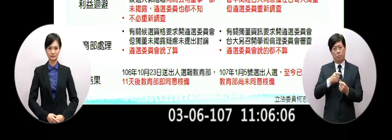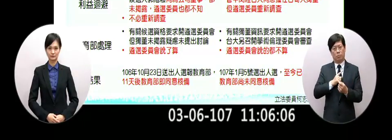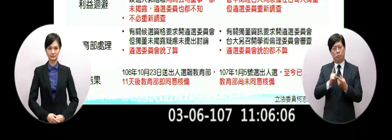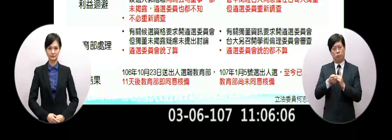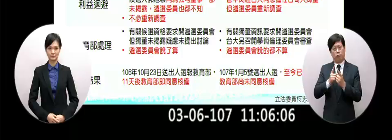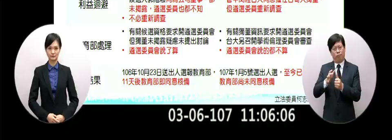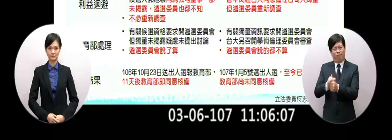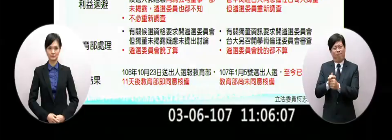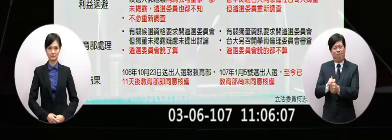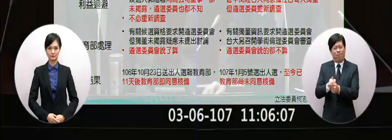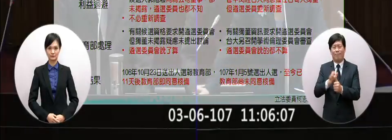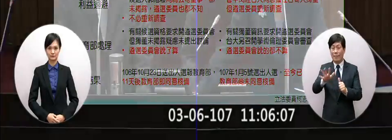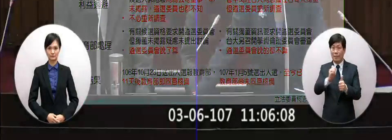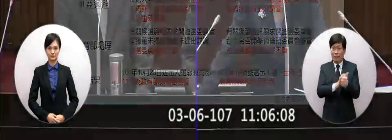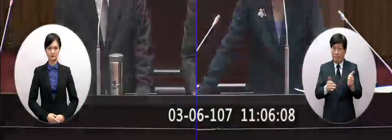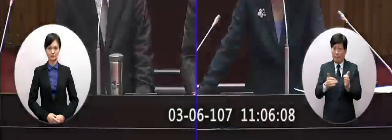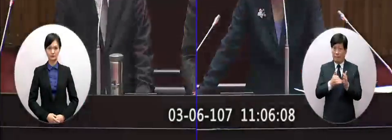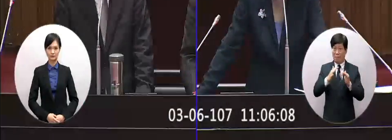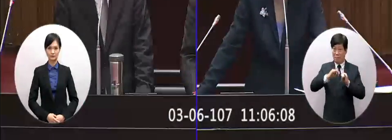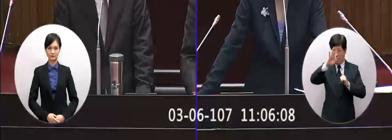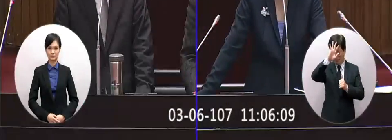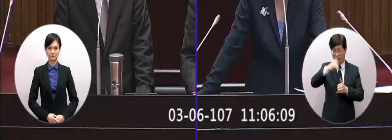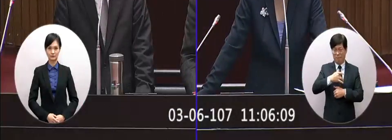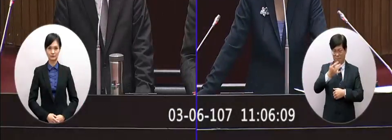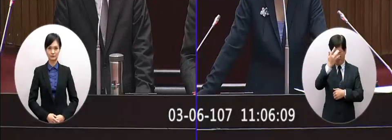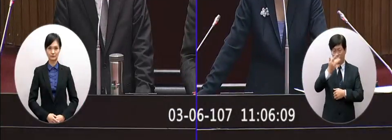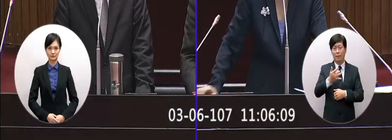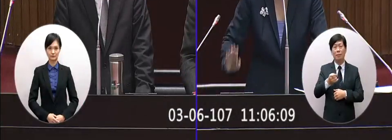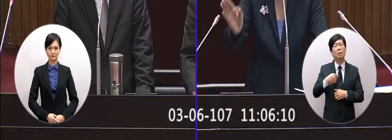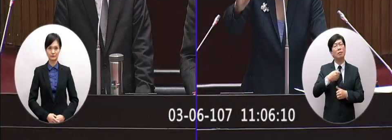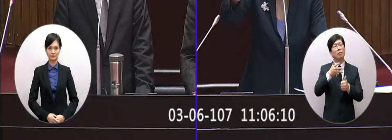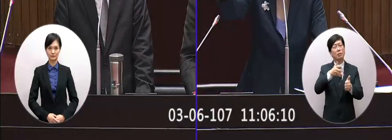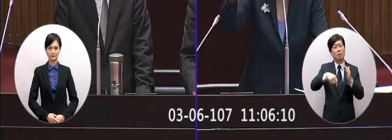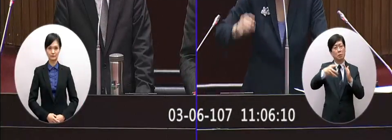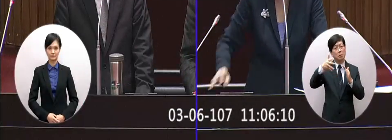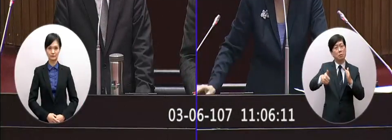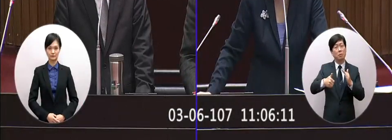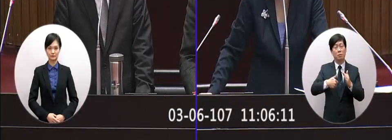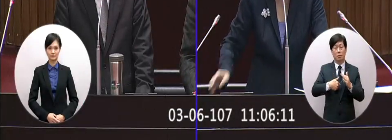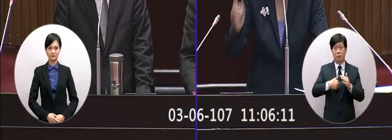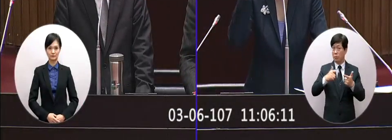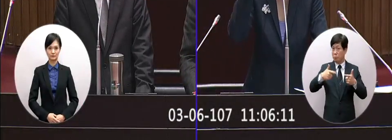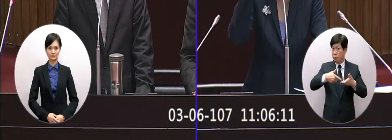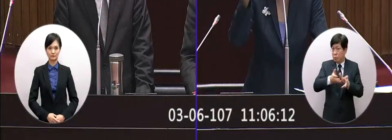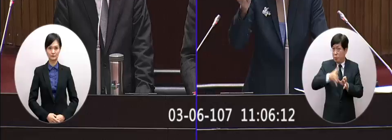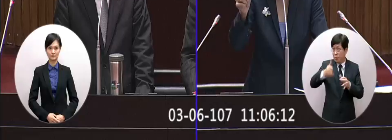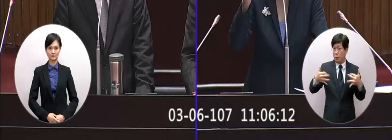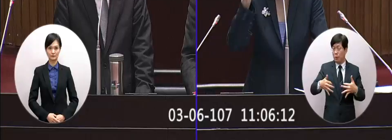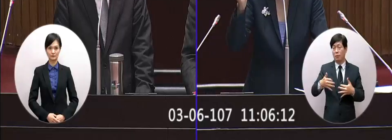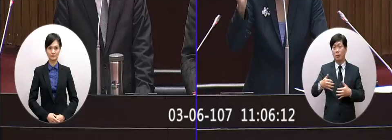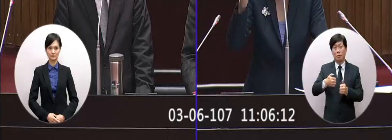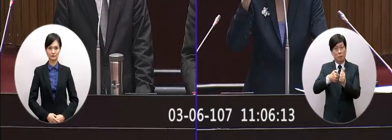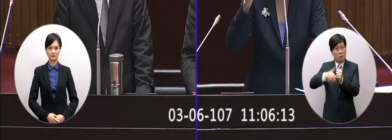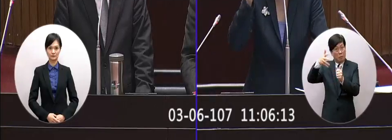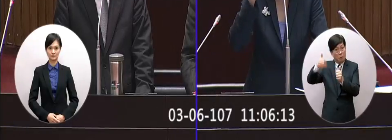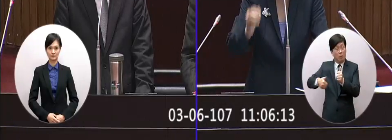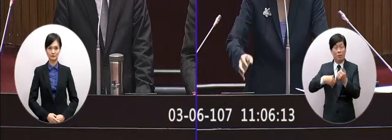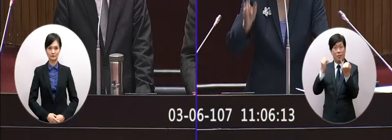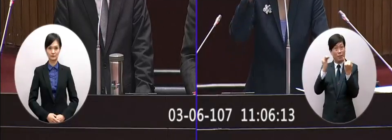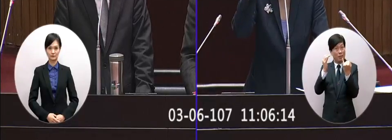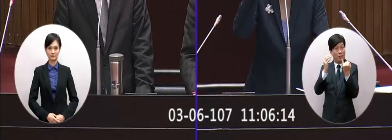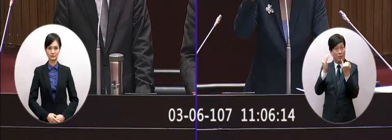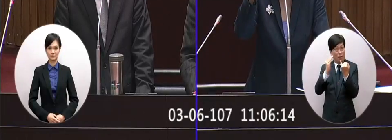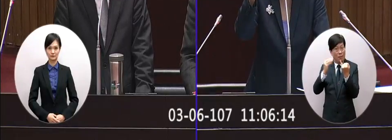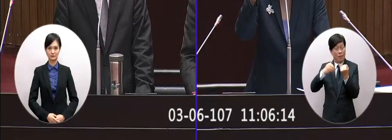到底，已经卡到民进党的咽喉了。我现在要问一下院长，这已经不是部长层级了，因为次长姚立德次